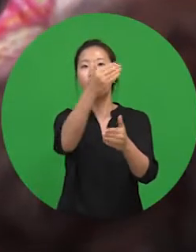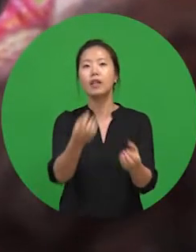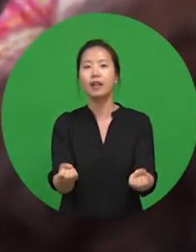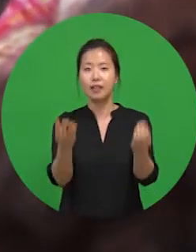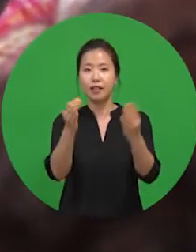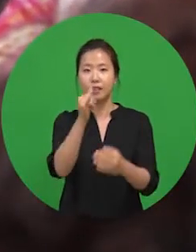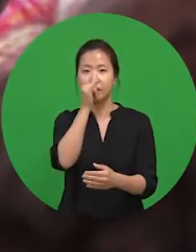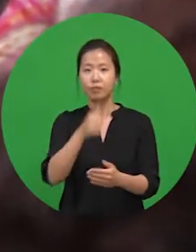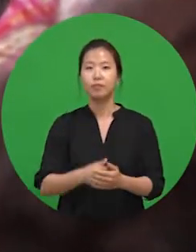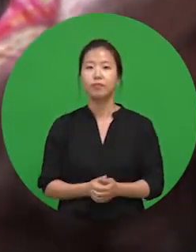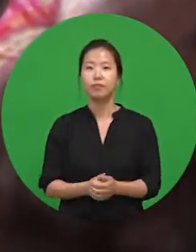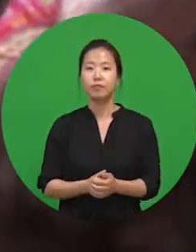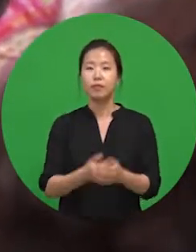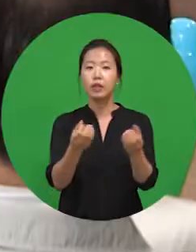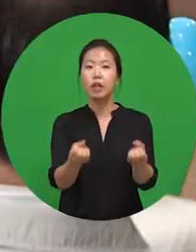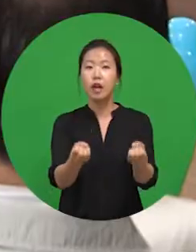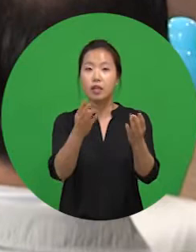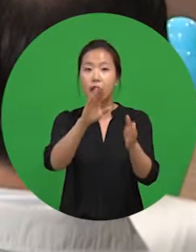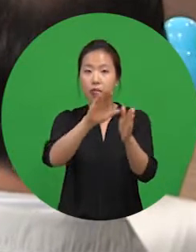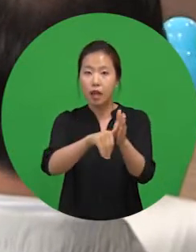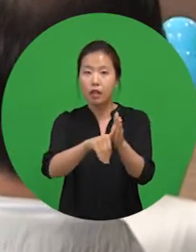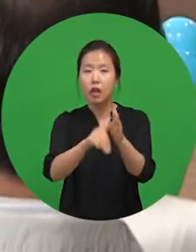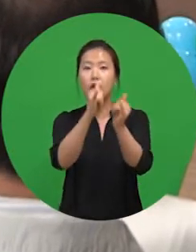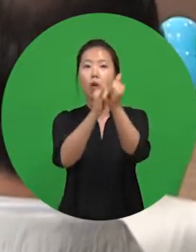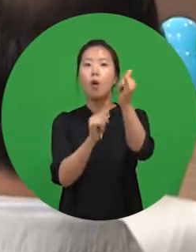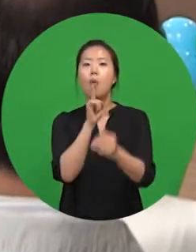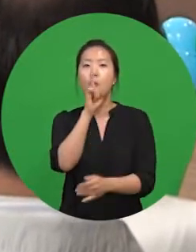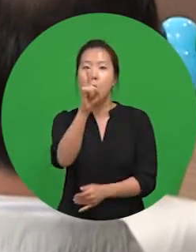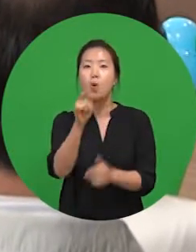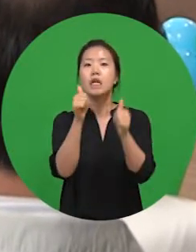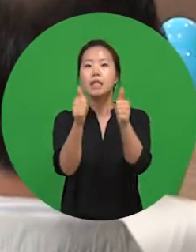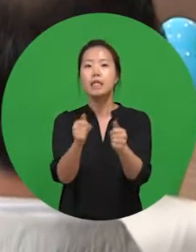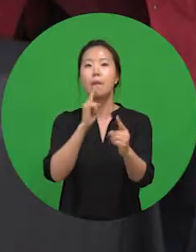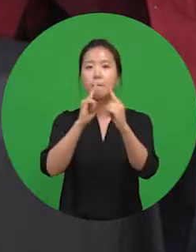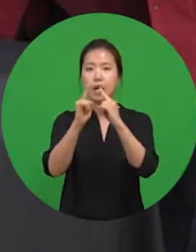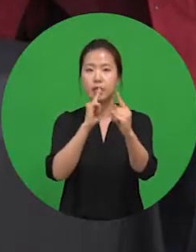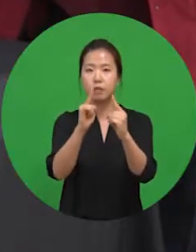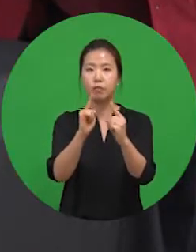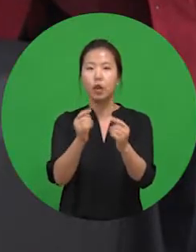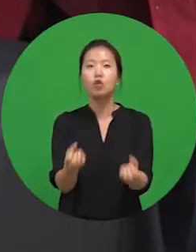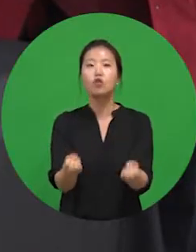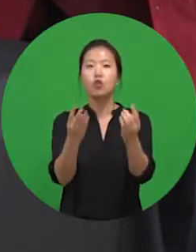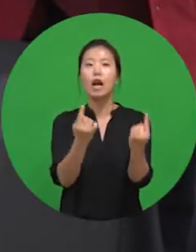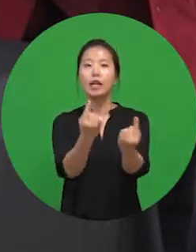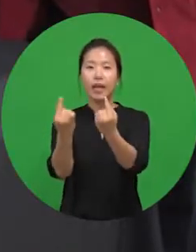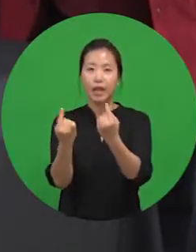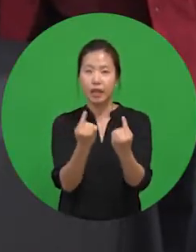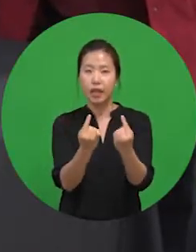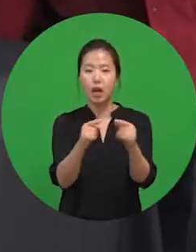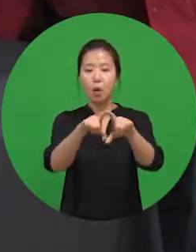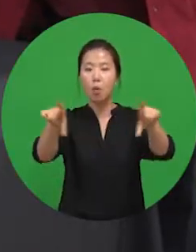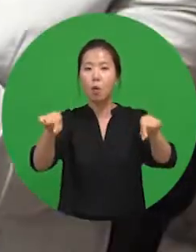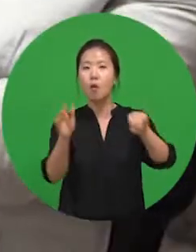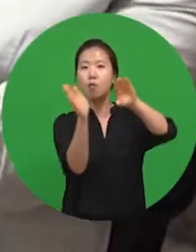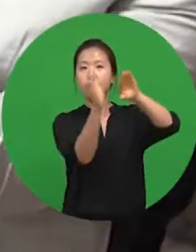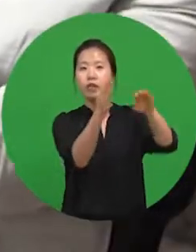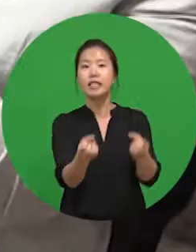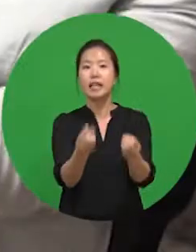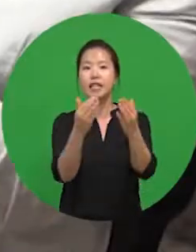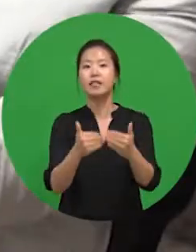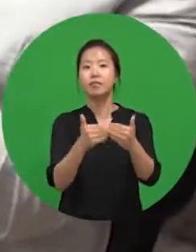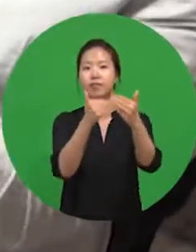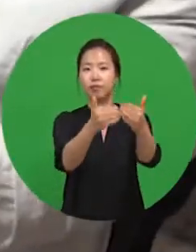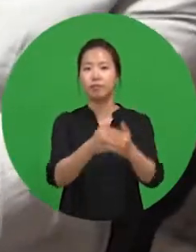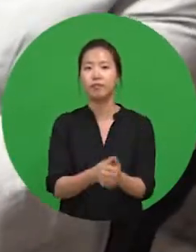개관식을 가졌습니다. 개관식은 경과 보고와 인사 말씀, 축하 케이크 커팅과 현판식 순으로